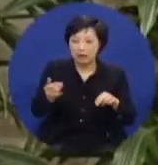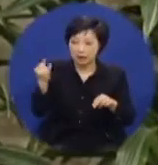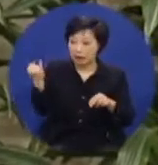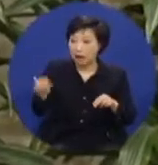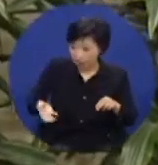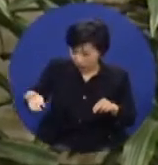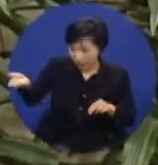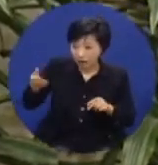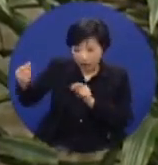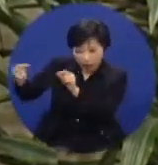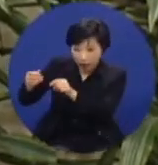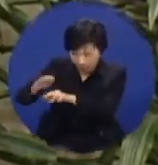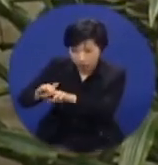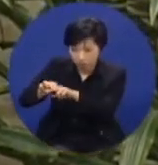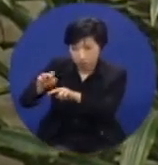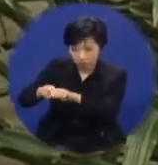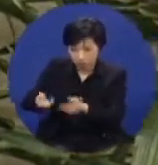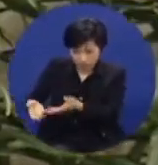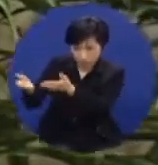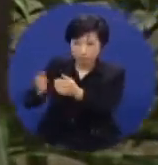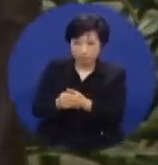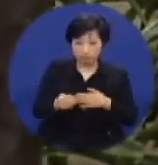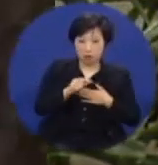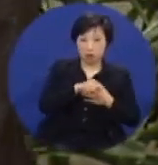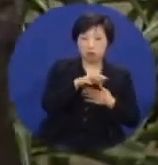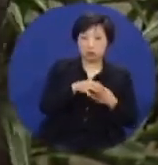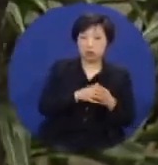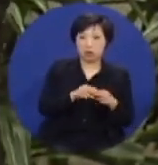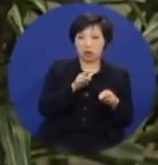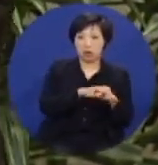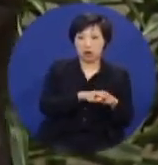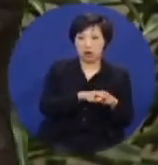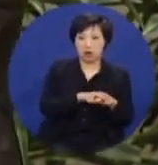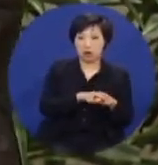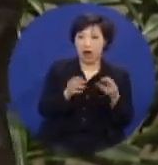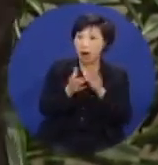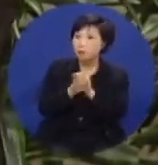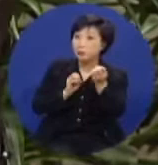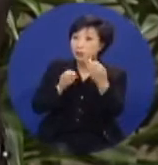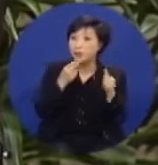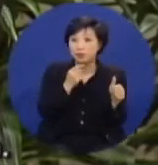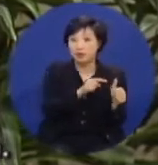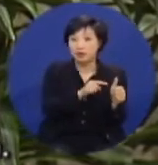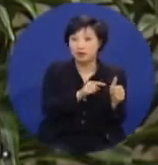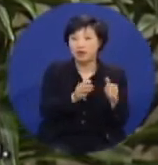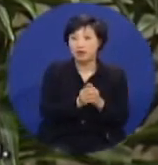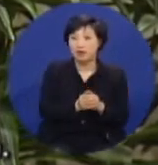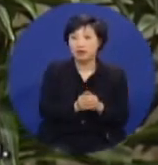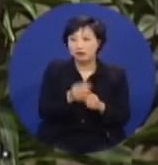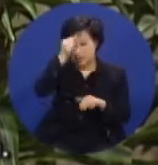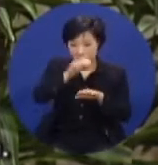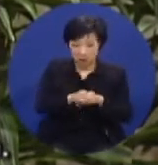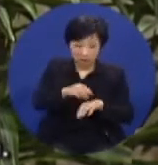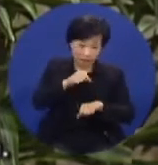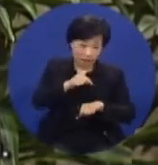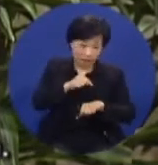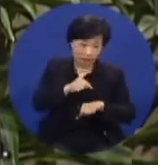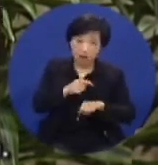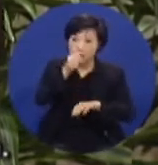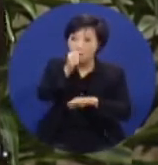아니었을 께 안 조소 아멘 2 않고 끝나지만 바래야 왜냐 의미 받을 나온게 아니라